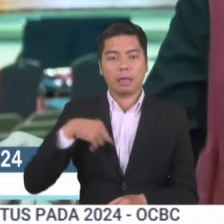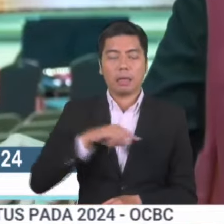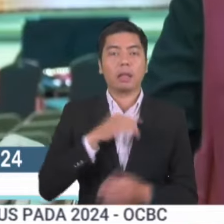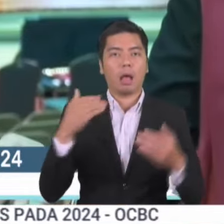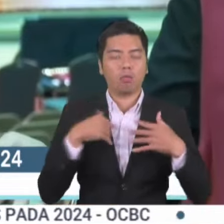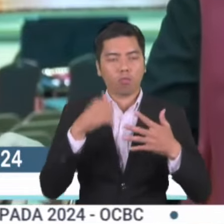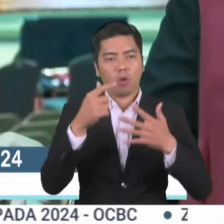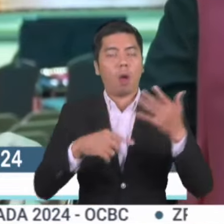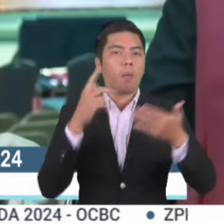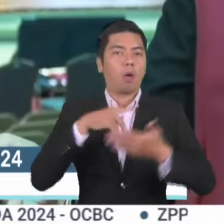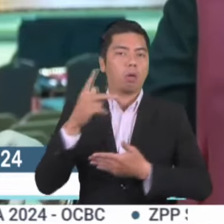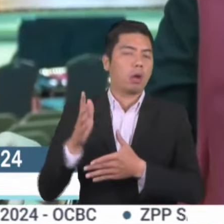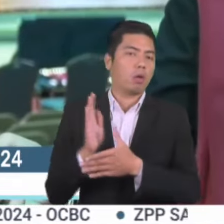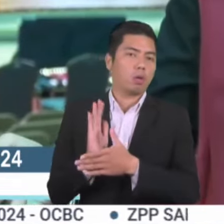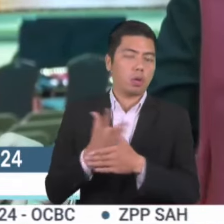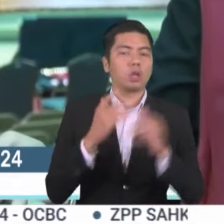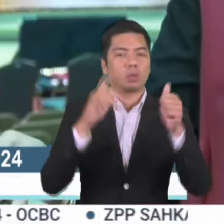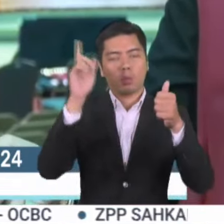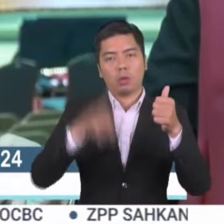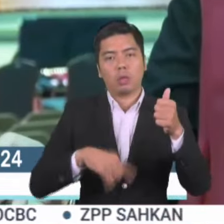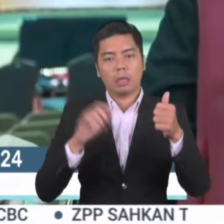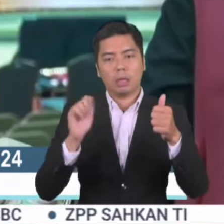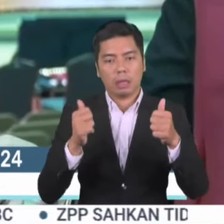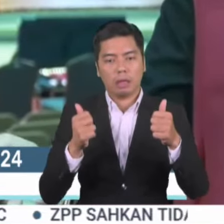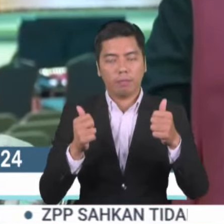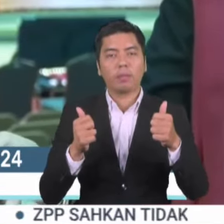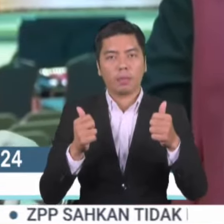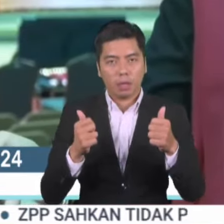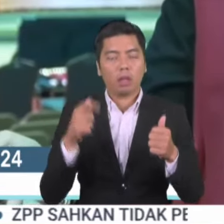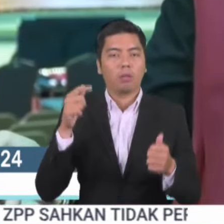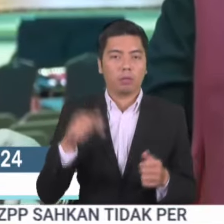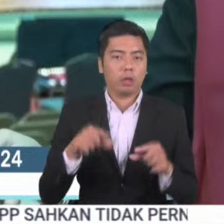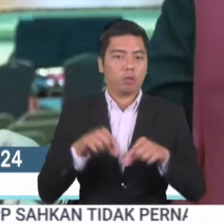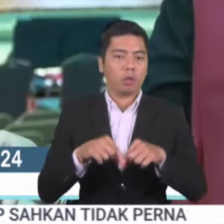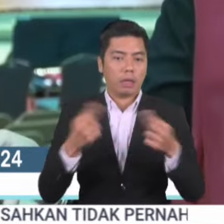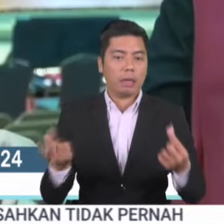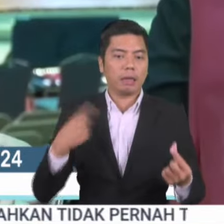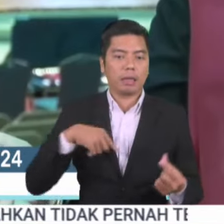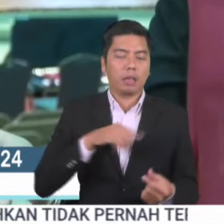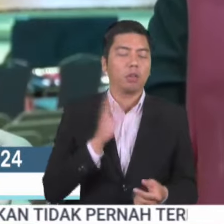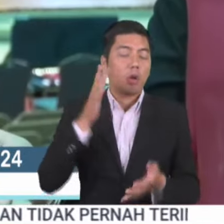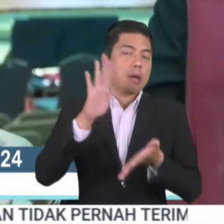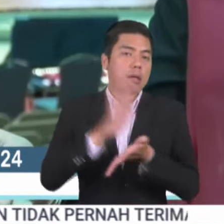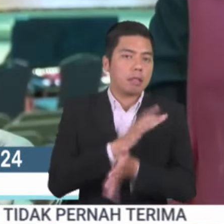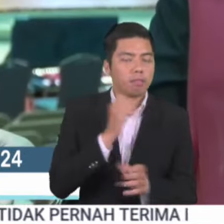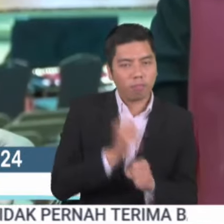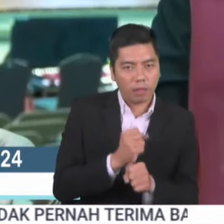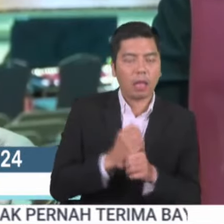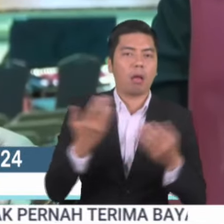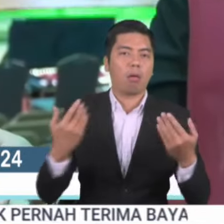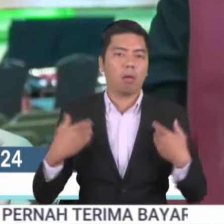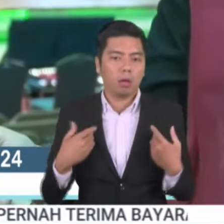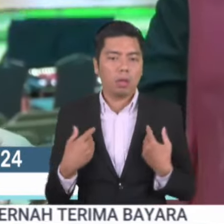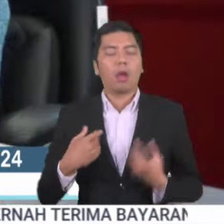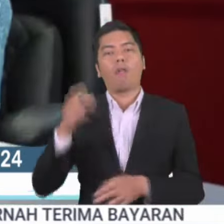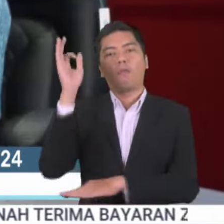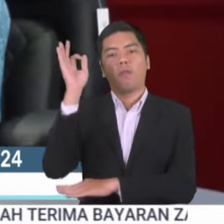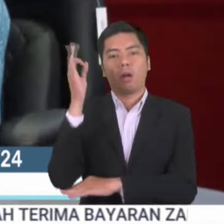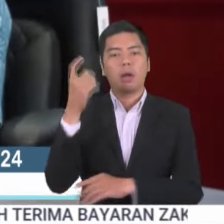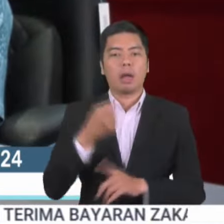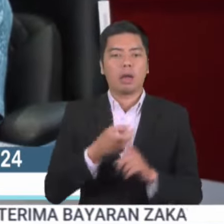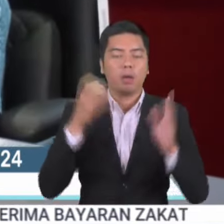yang menarik pada 10 Oktober iaitu World Quran Symposium. Jadi kita ada pembentangan kertas kerja, kita juga ada forum daripada panel